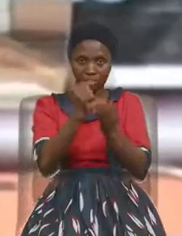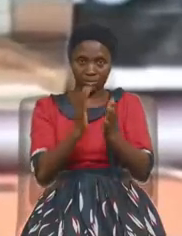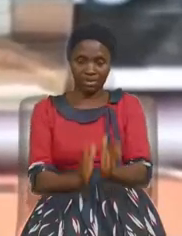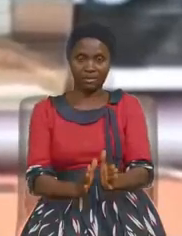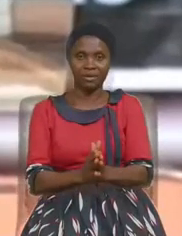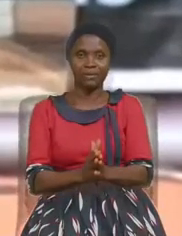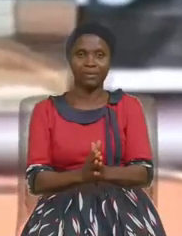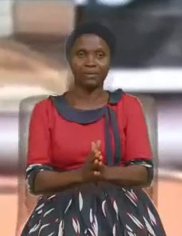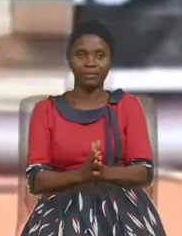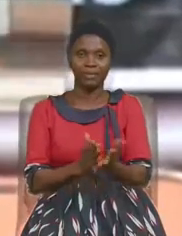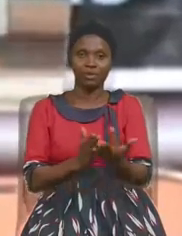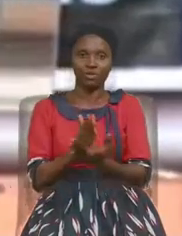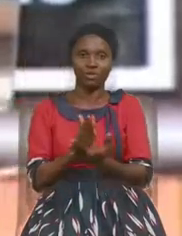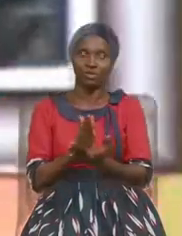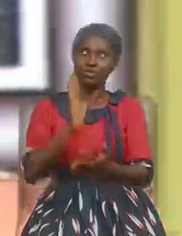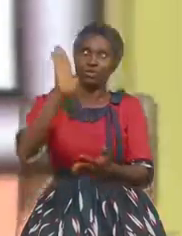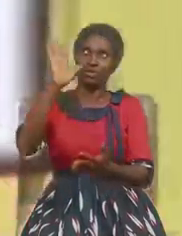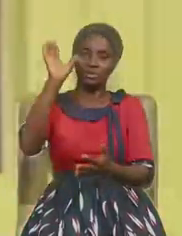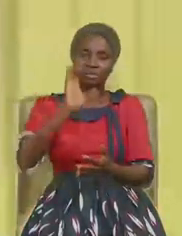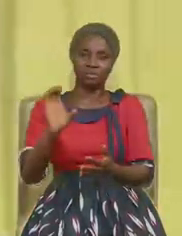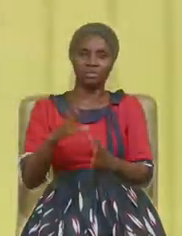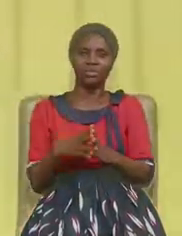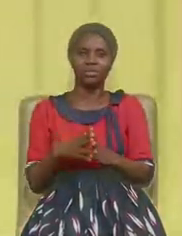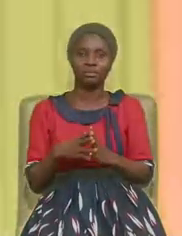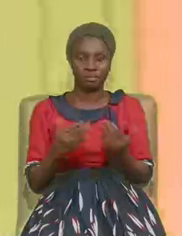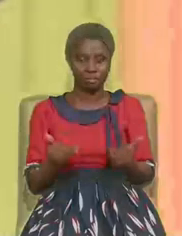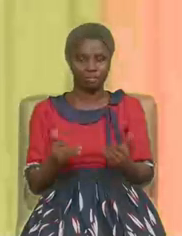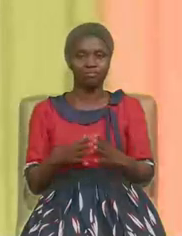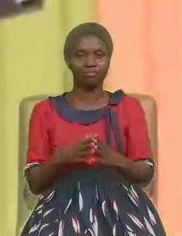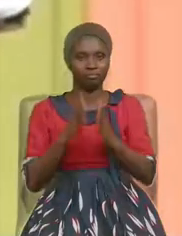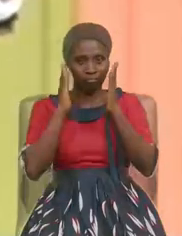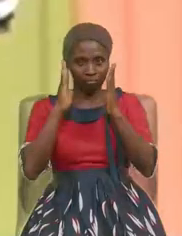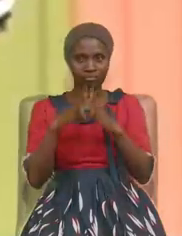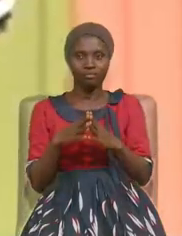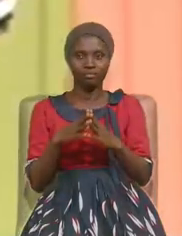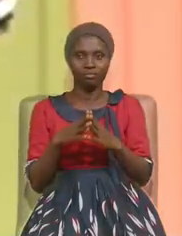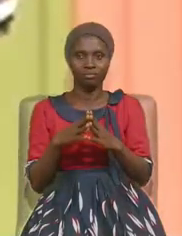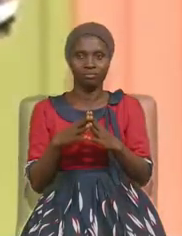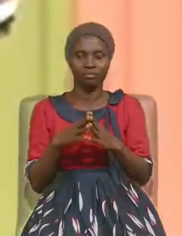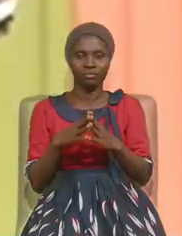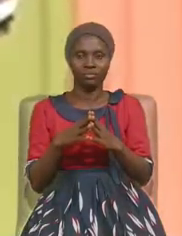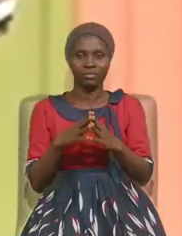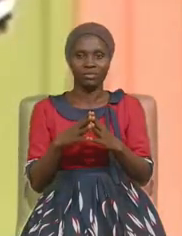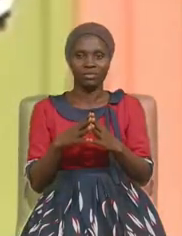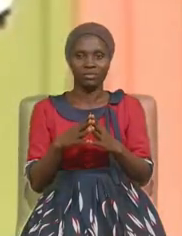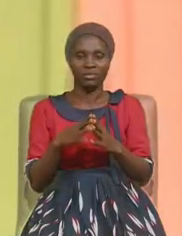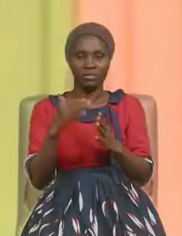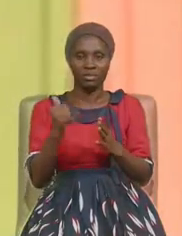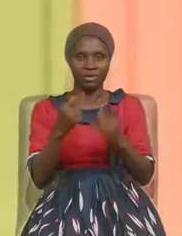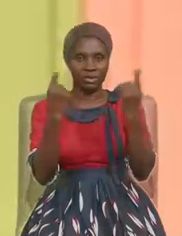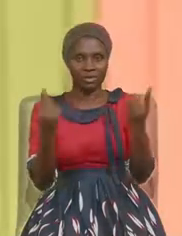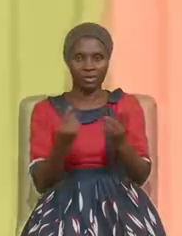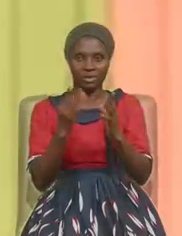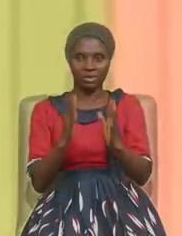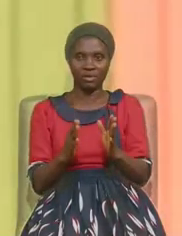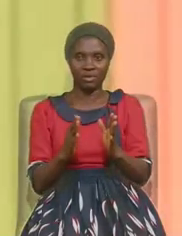croix. Voyez ceci. La première chose, nous étions pécheurs. Nous ne pouvions pas